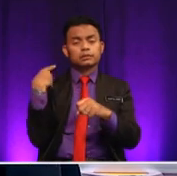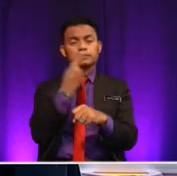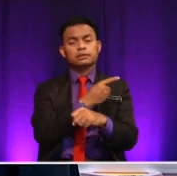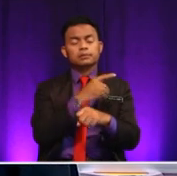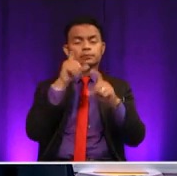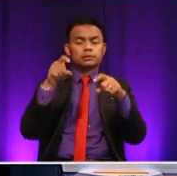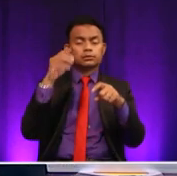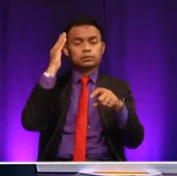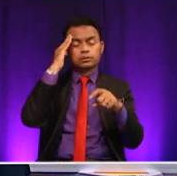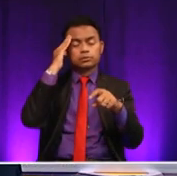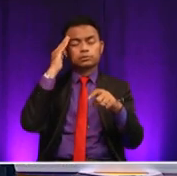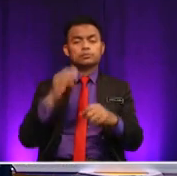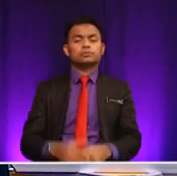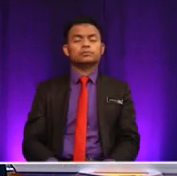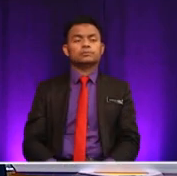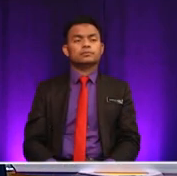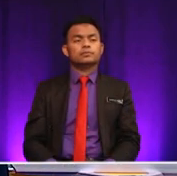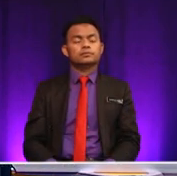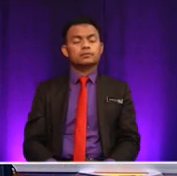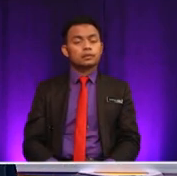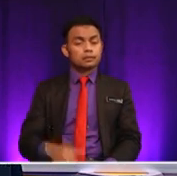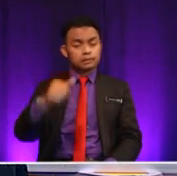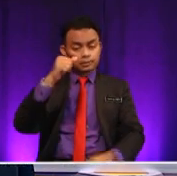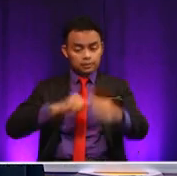sebab itu belajar Saya suka karena